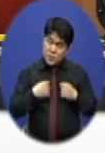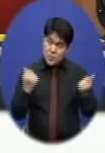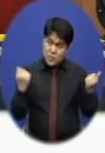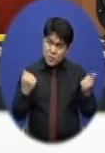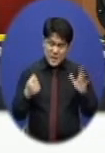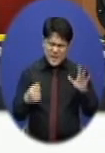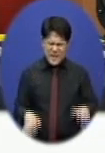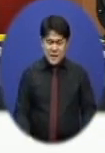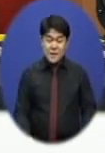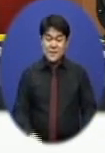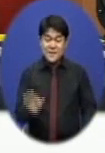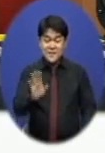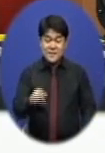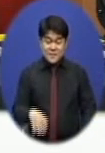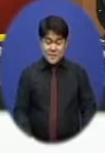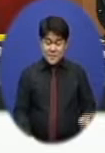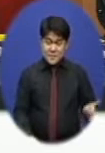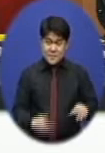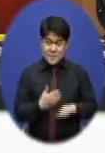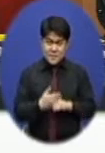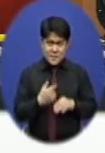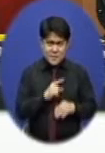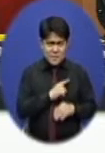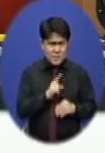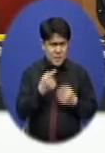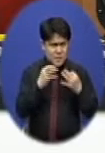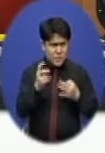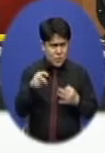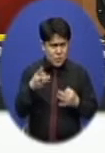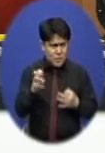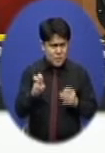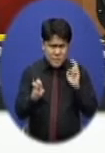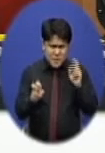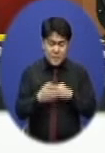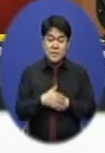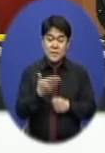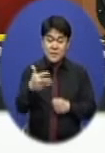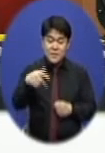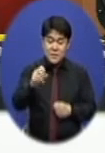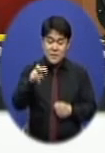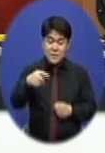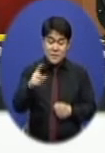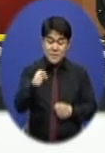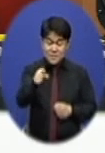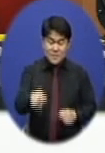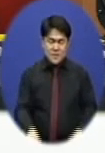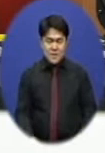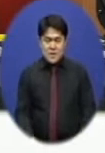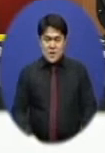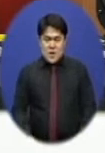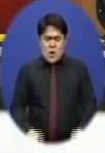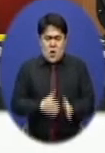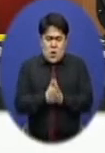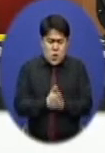아니요. 예. 그분은 김옥님 어머니고. 네. 아, 장순자 어머니. 어. 이번에